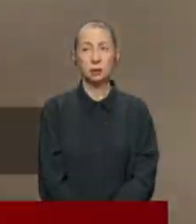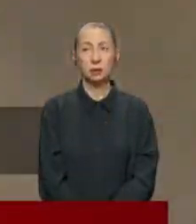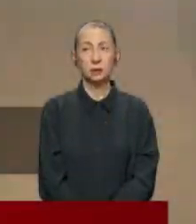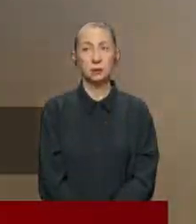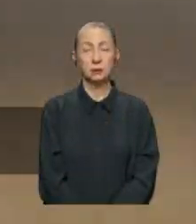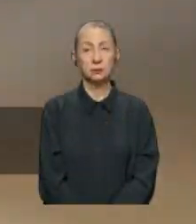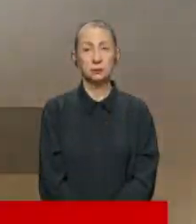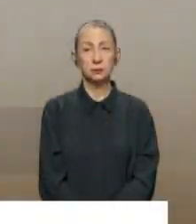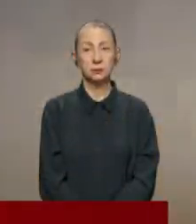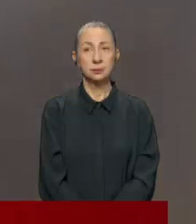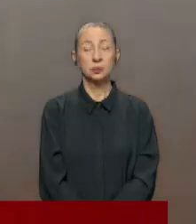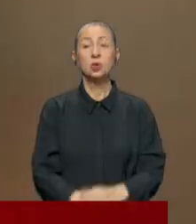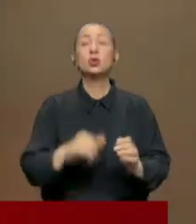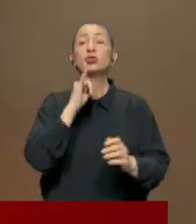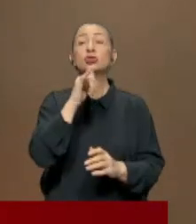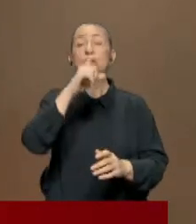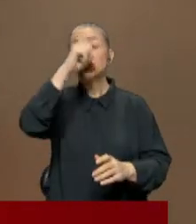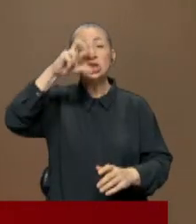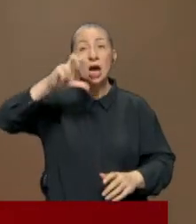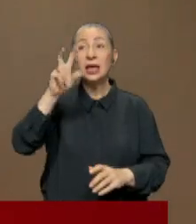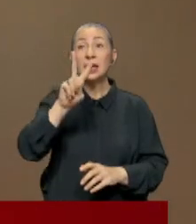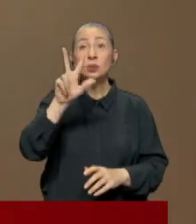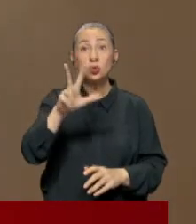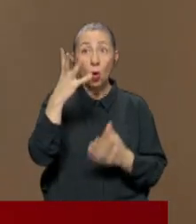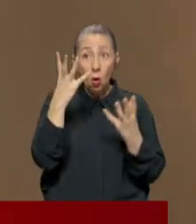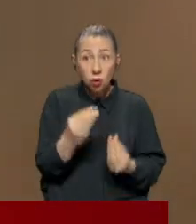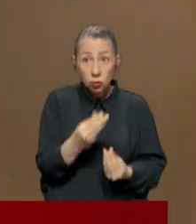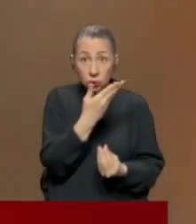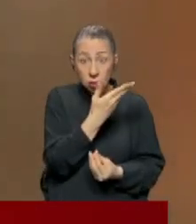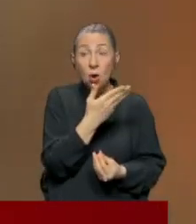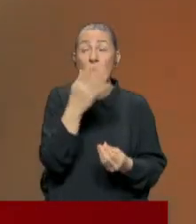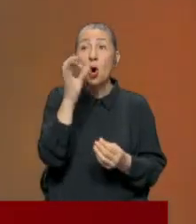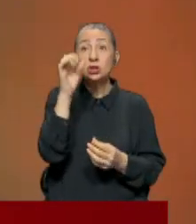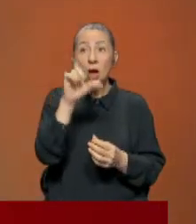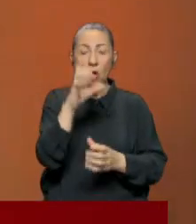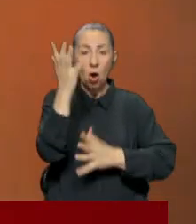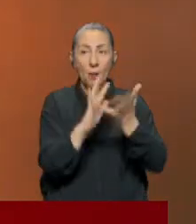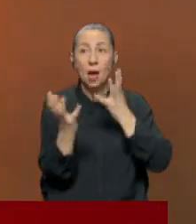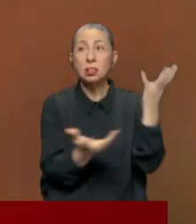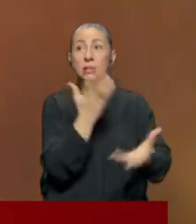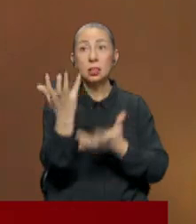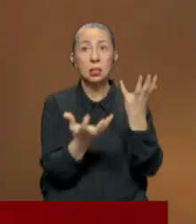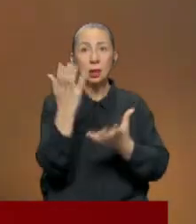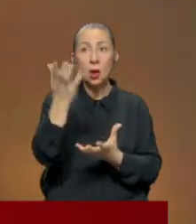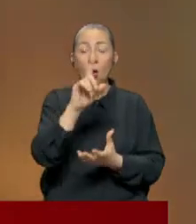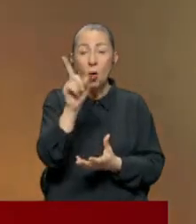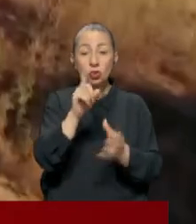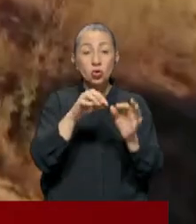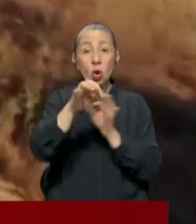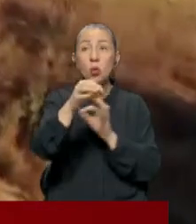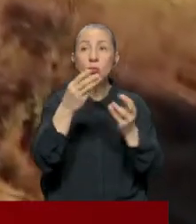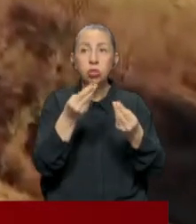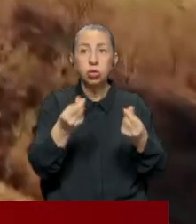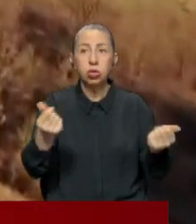vur. Düzce'de hava sıcaklığı 23 dereceyi gördü. Ocak ayında orman yangını çıktı. 10 dönüm alan